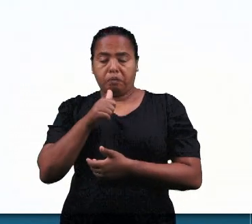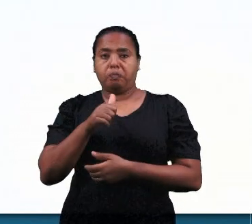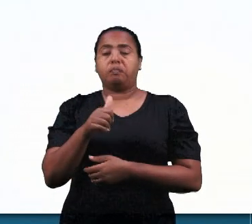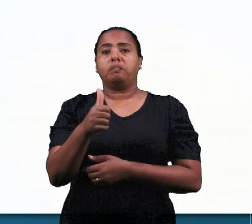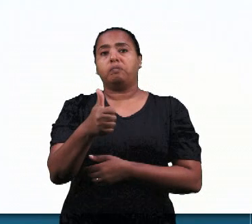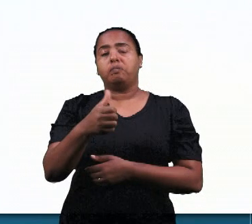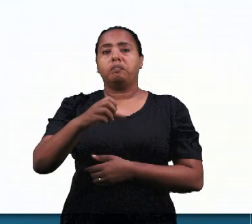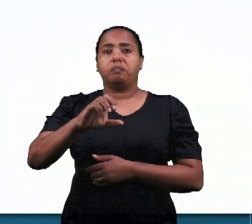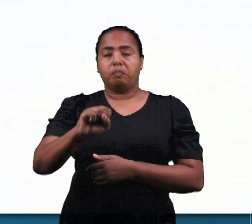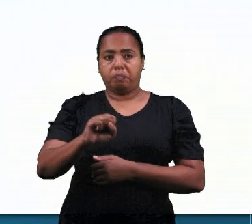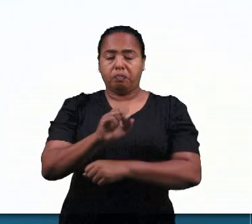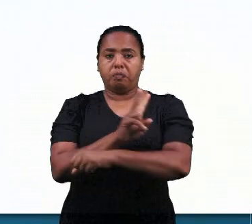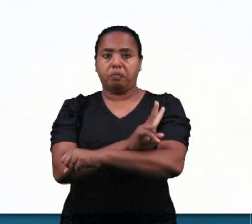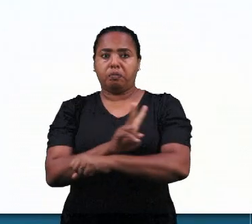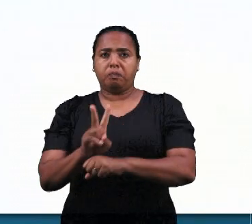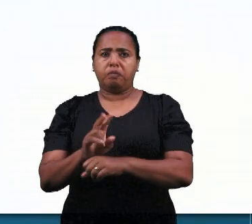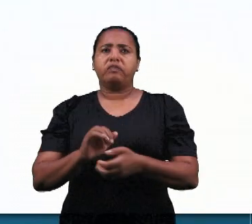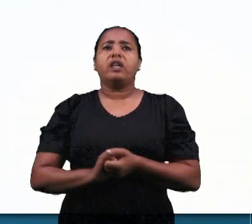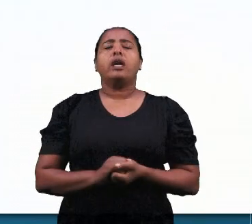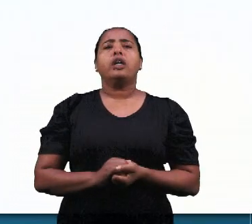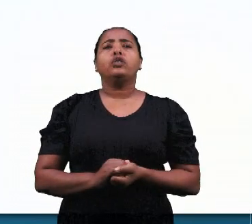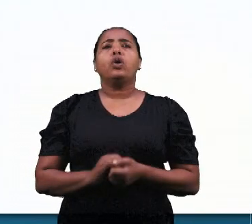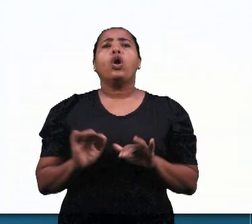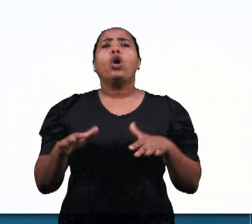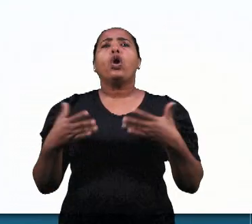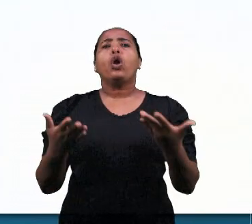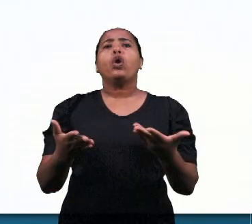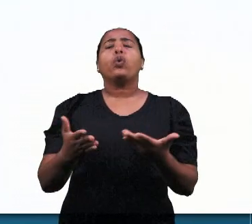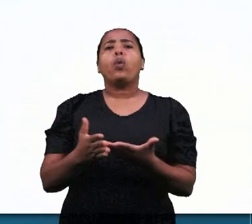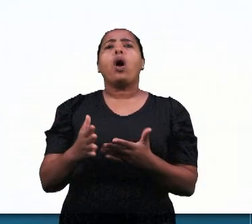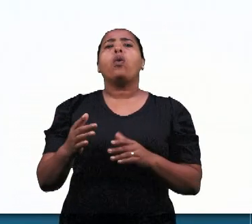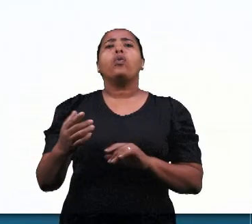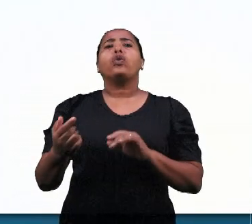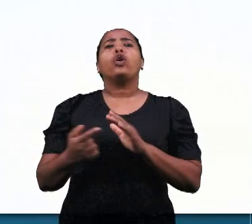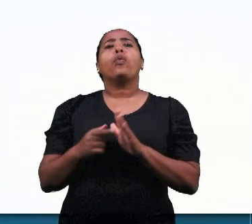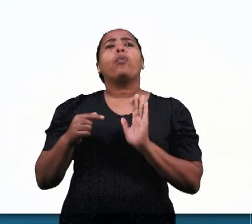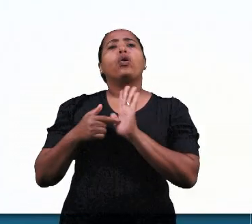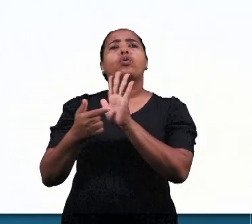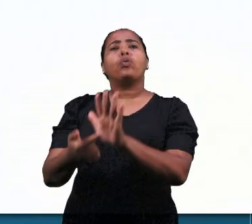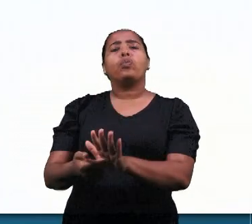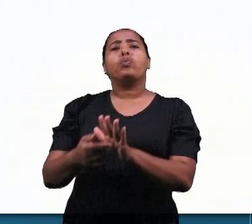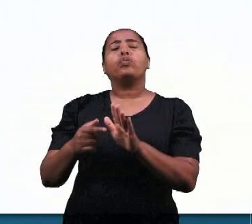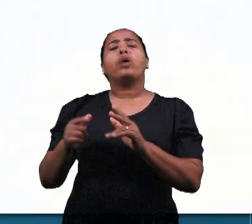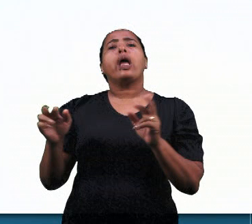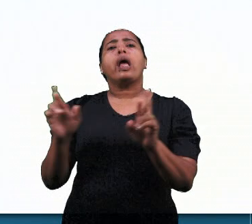vierges. Donc la question est la suivante. Prophétiquement, à quelle personne de la Trinité nous